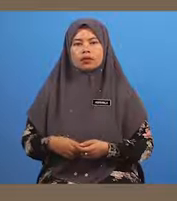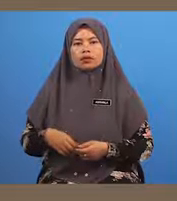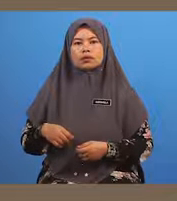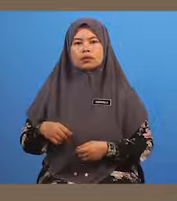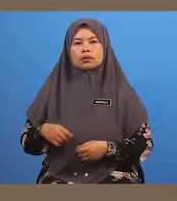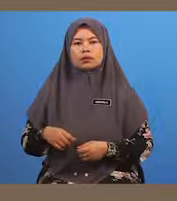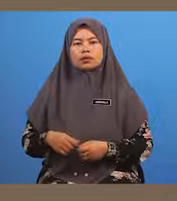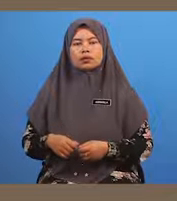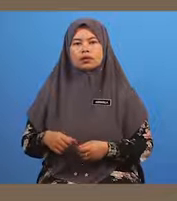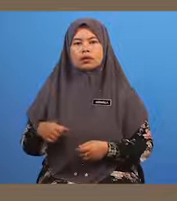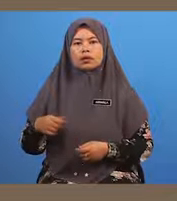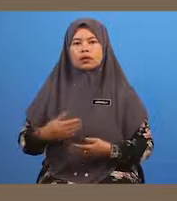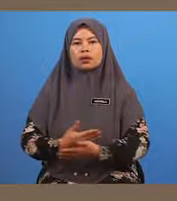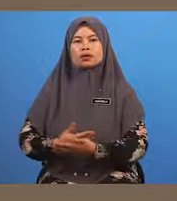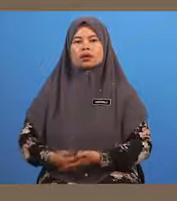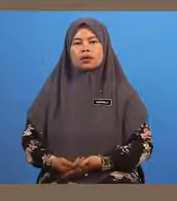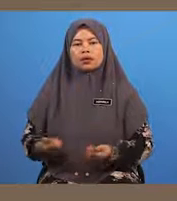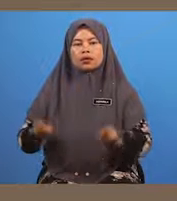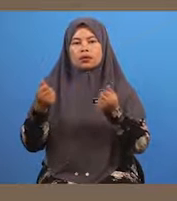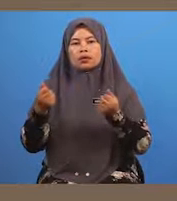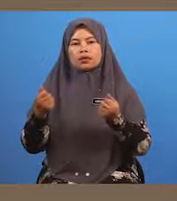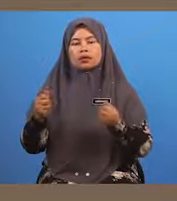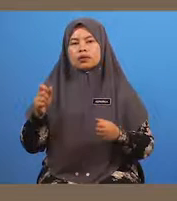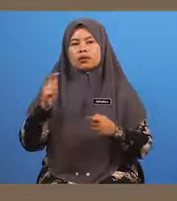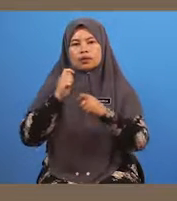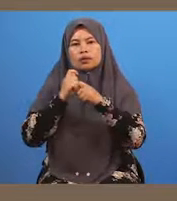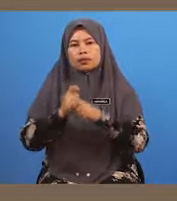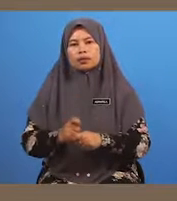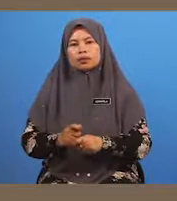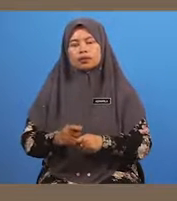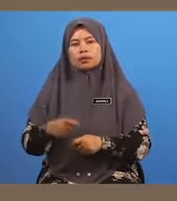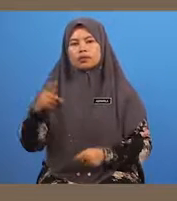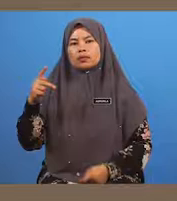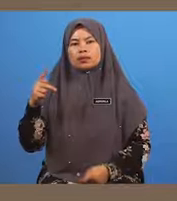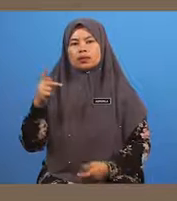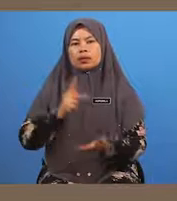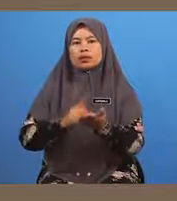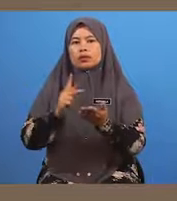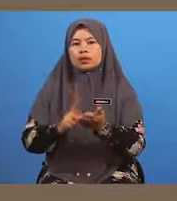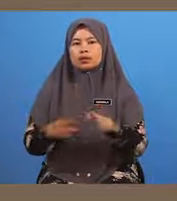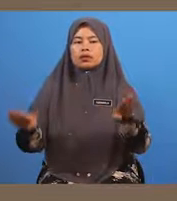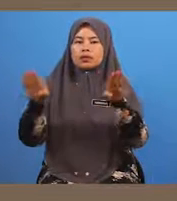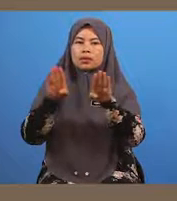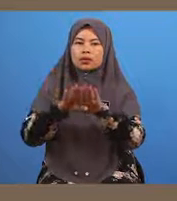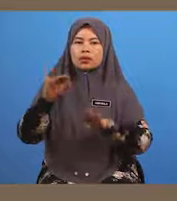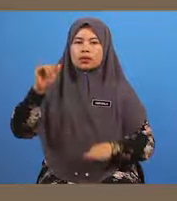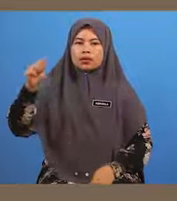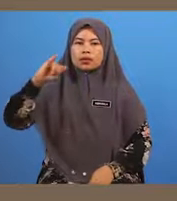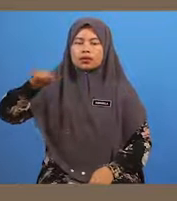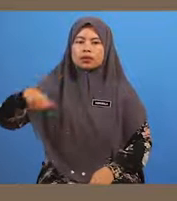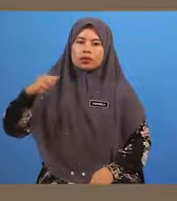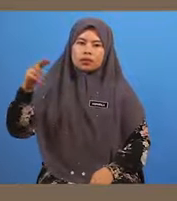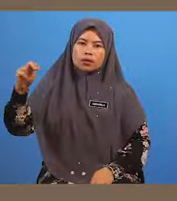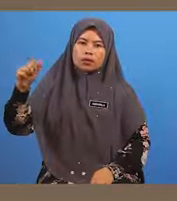serta penjagaan yang sempurna tetap dikira sebagai ajnabi, iaitu boleh berkahwin antara